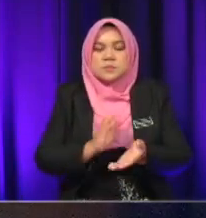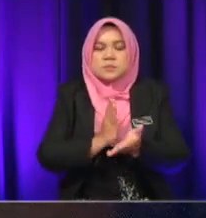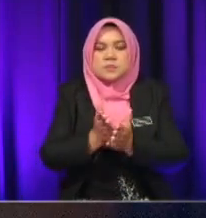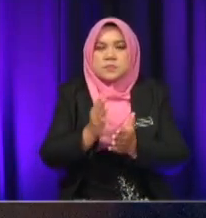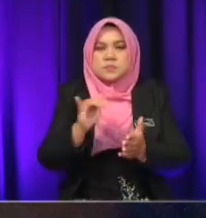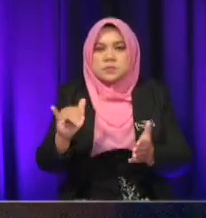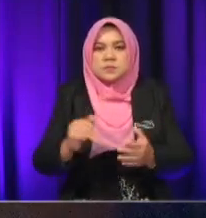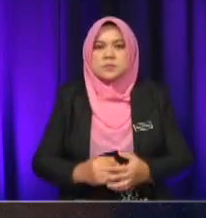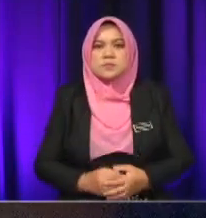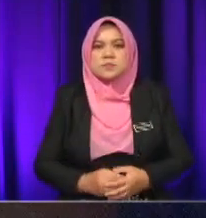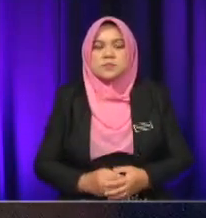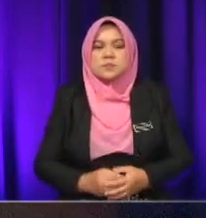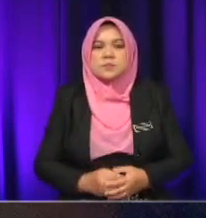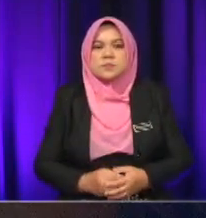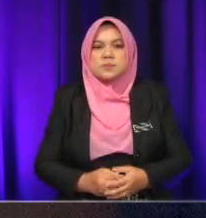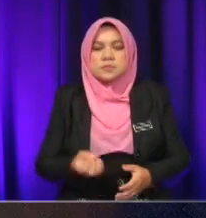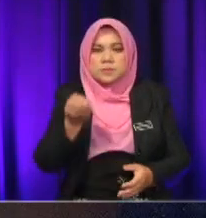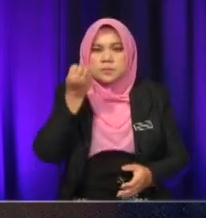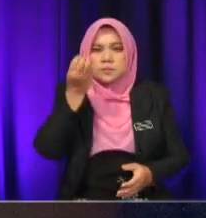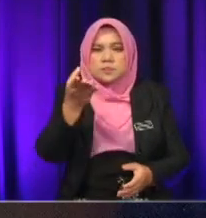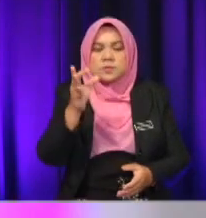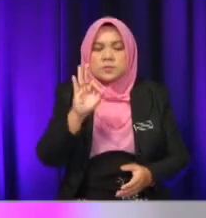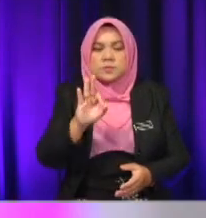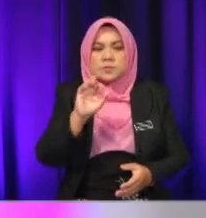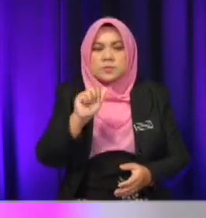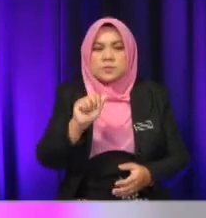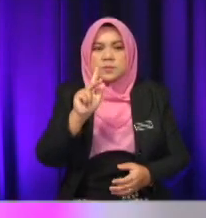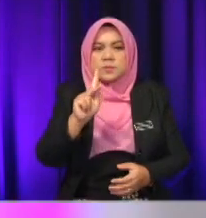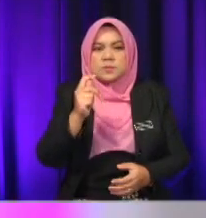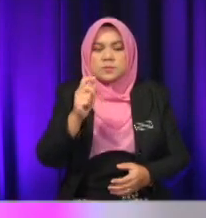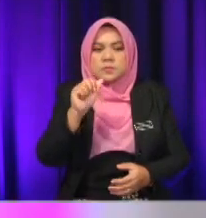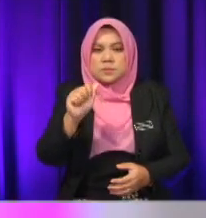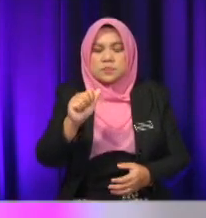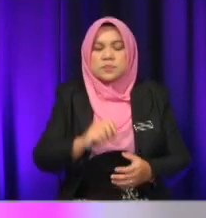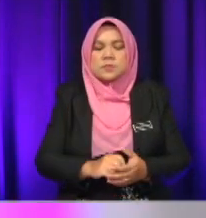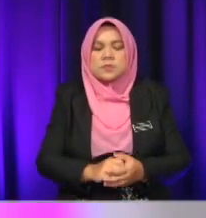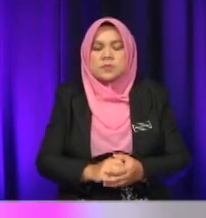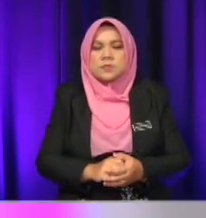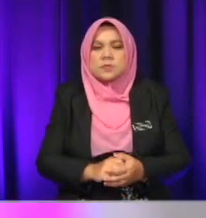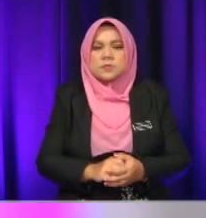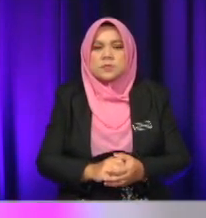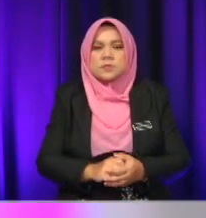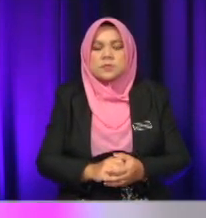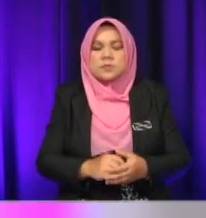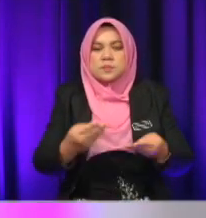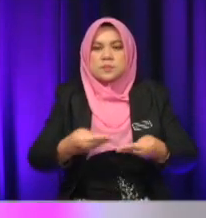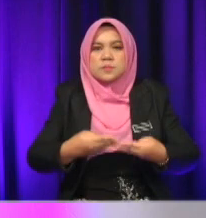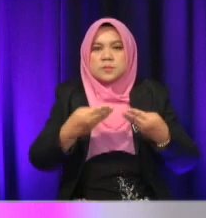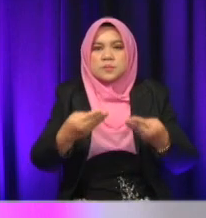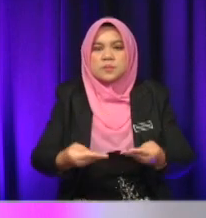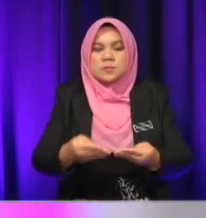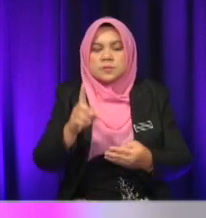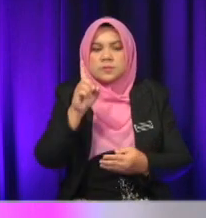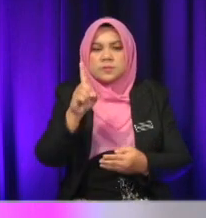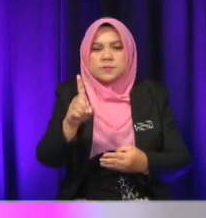seterusnya, penyampaian fakta. Jadi dalam penyampaian fakta tu kat situ, memberi